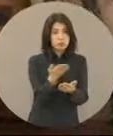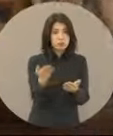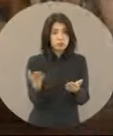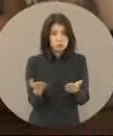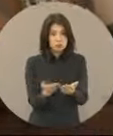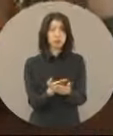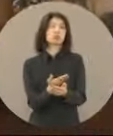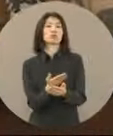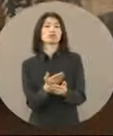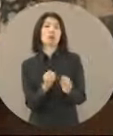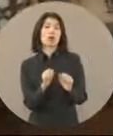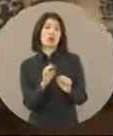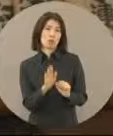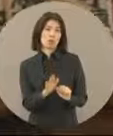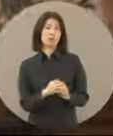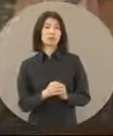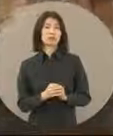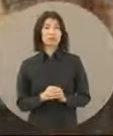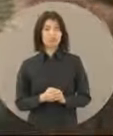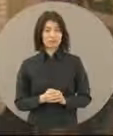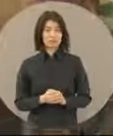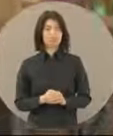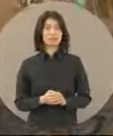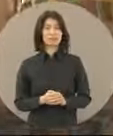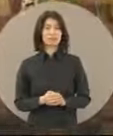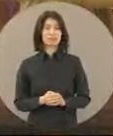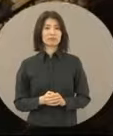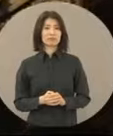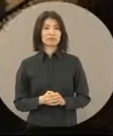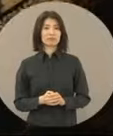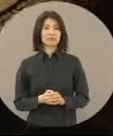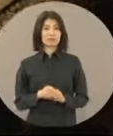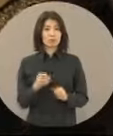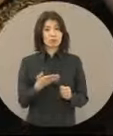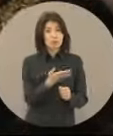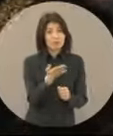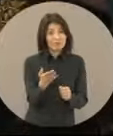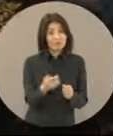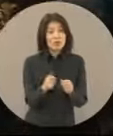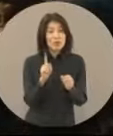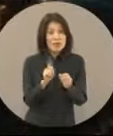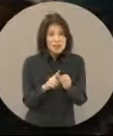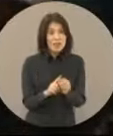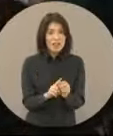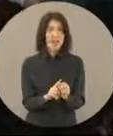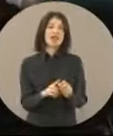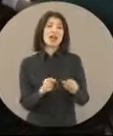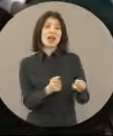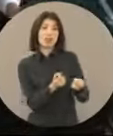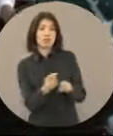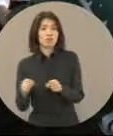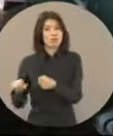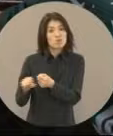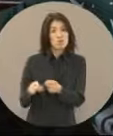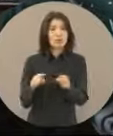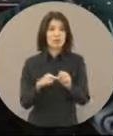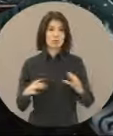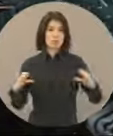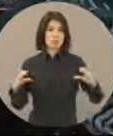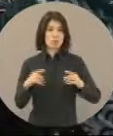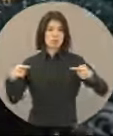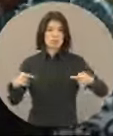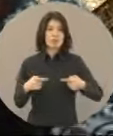度水平に回転するのが特徴の一つです。これによって引き合わせの際に山車同士が向き合うことができ